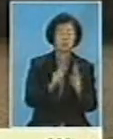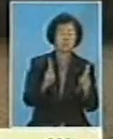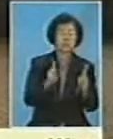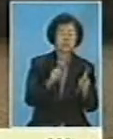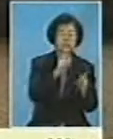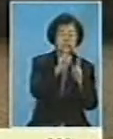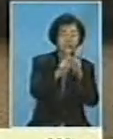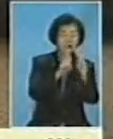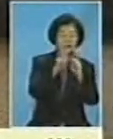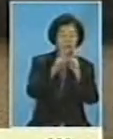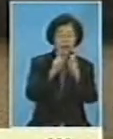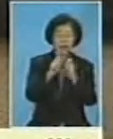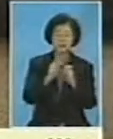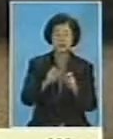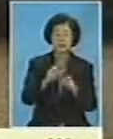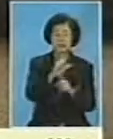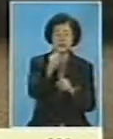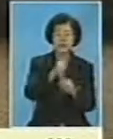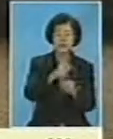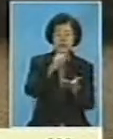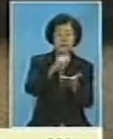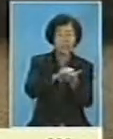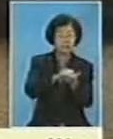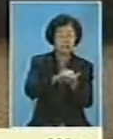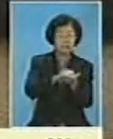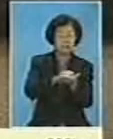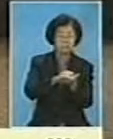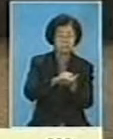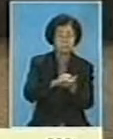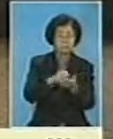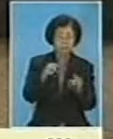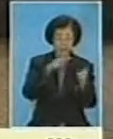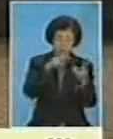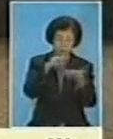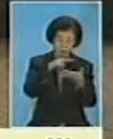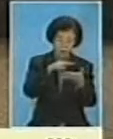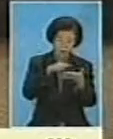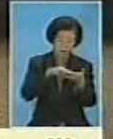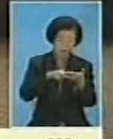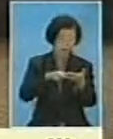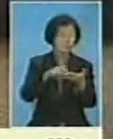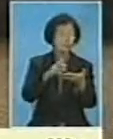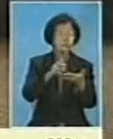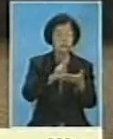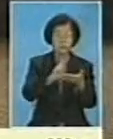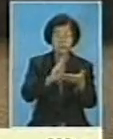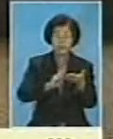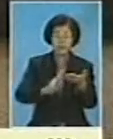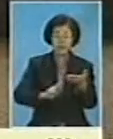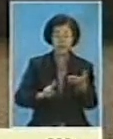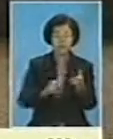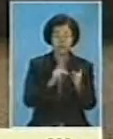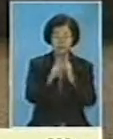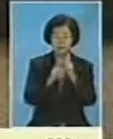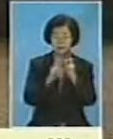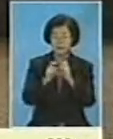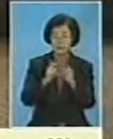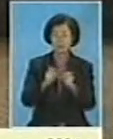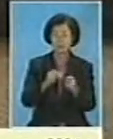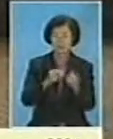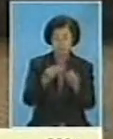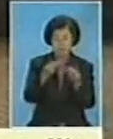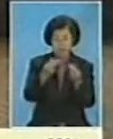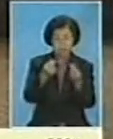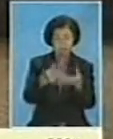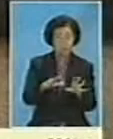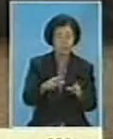ามที่ถูกแต่งตั้งโดยสภาแห่งนี้ได้อ่านรายงานการไต่สวนโดยละเอียดหรือไม่ได้ตรวจสอบพยานห